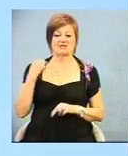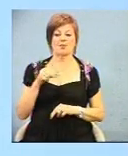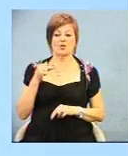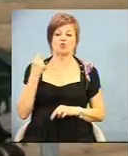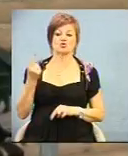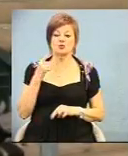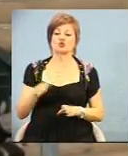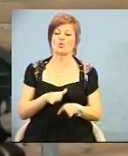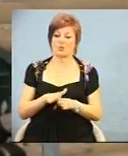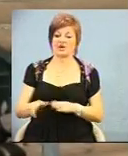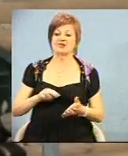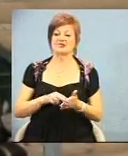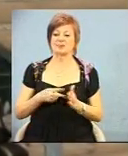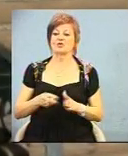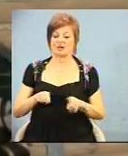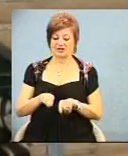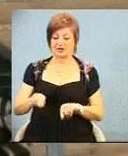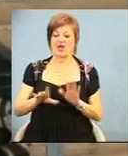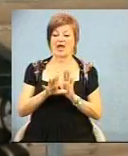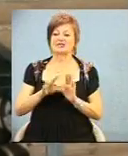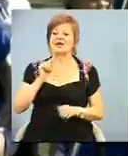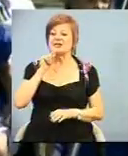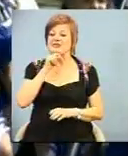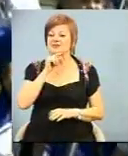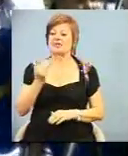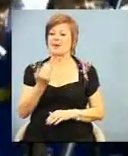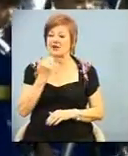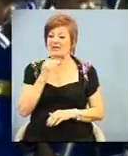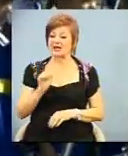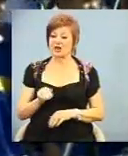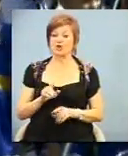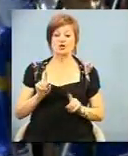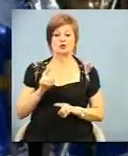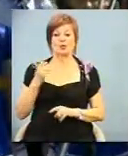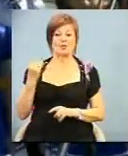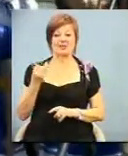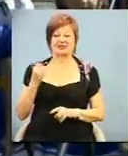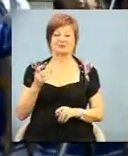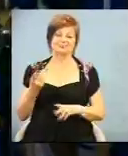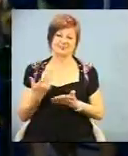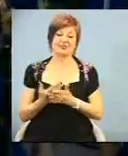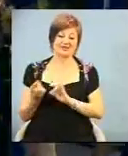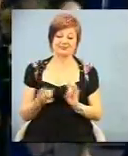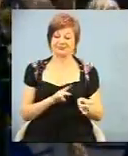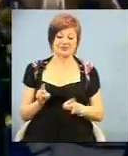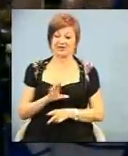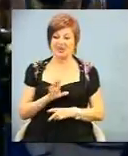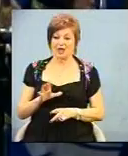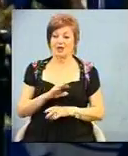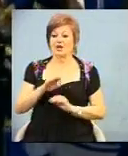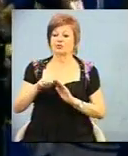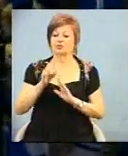яке реалізувало проєкт з такою ось енергозберігаючою батареєю. Аби вона не цікавила вандалів, батарею встановили під